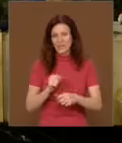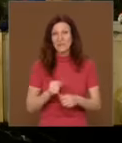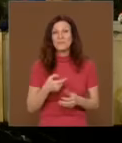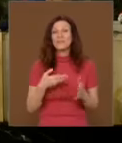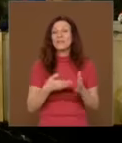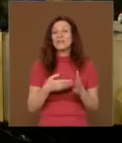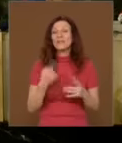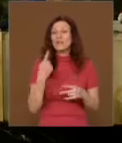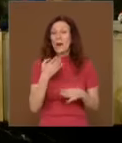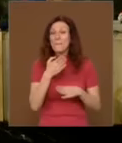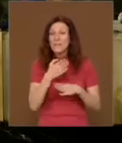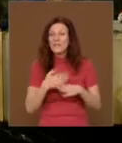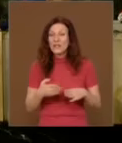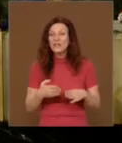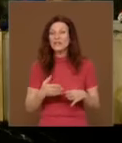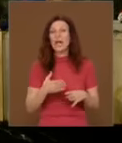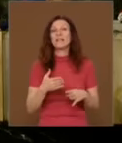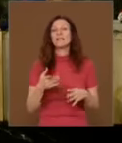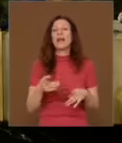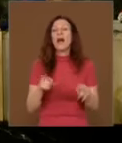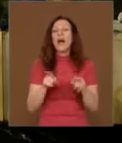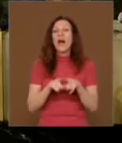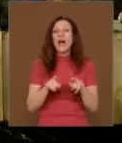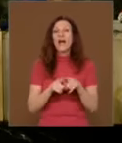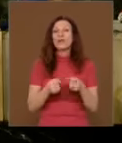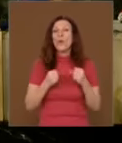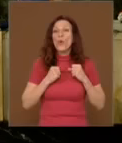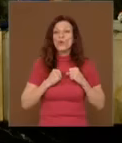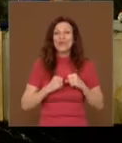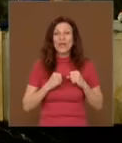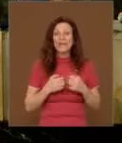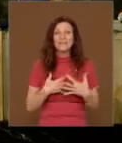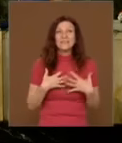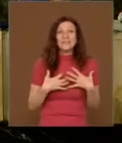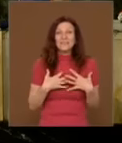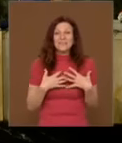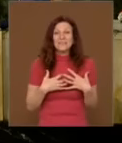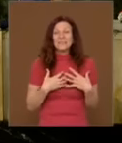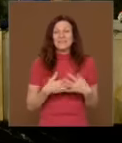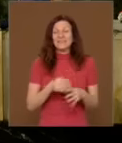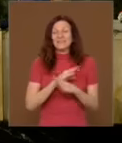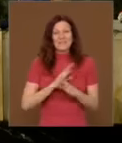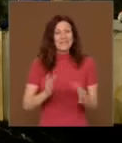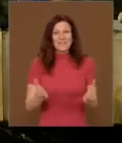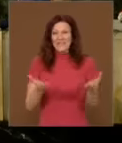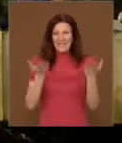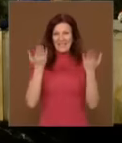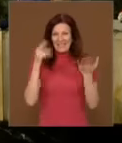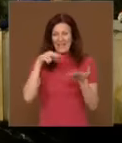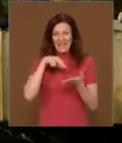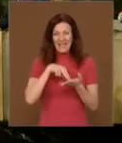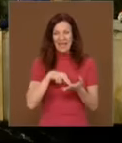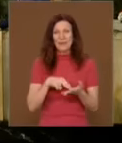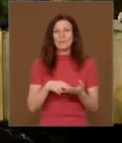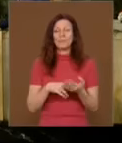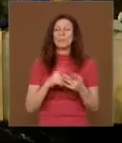пасхалното богослужение има този характер на очакване, на трепетно очакване на Възкресението,